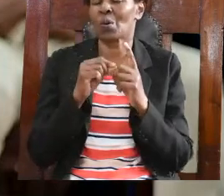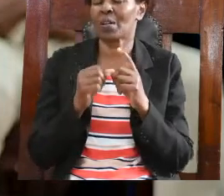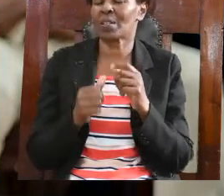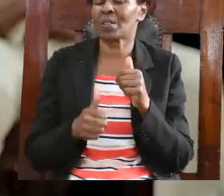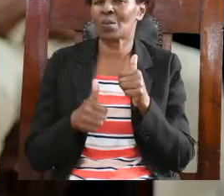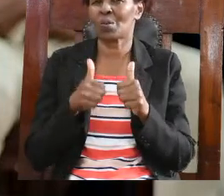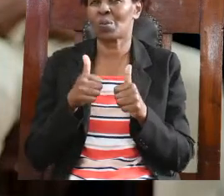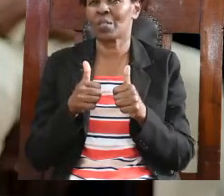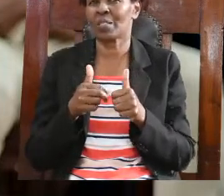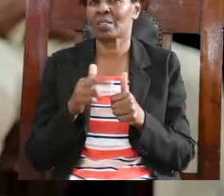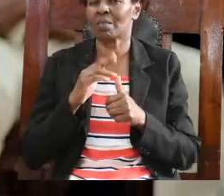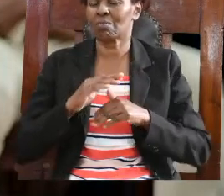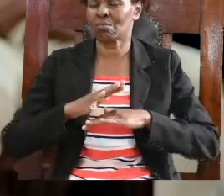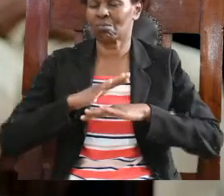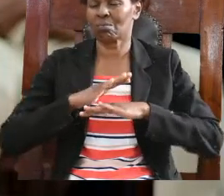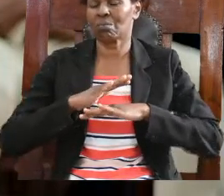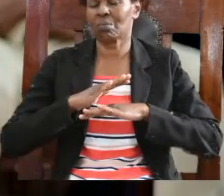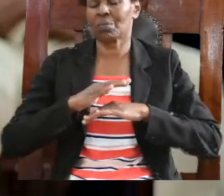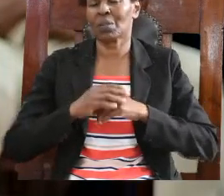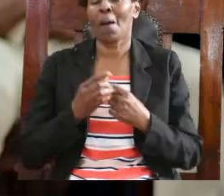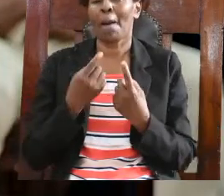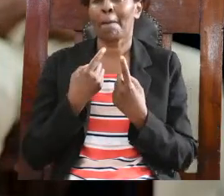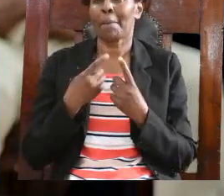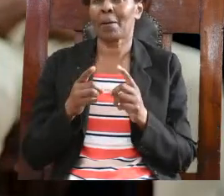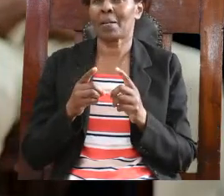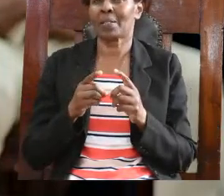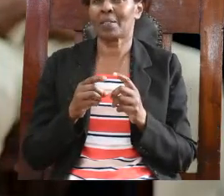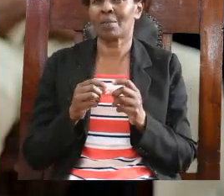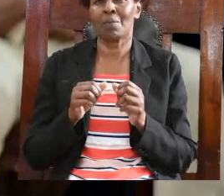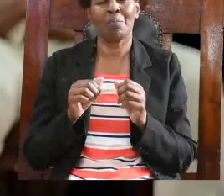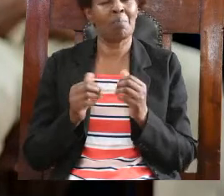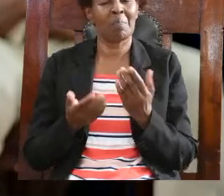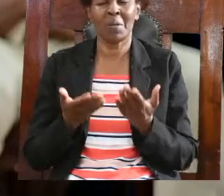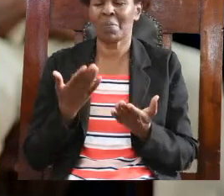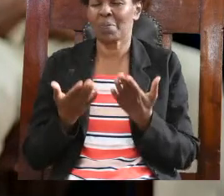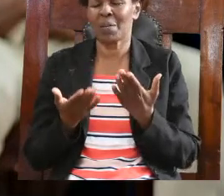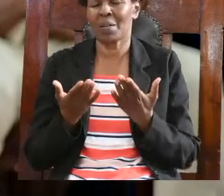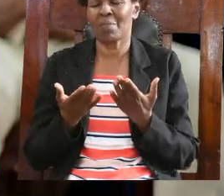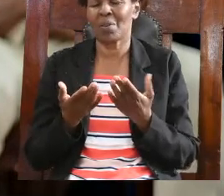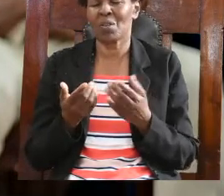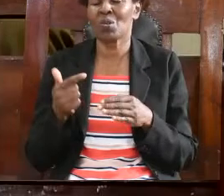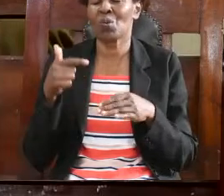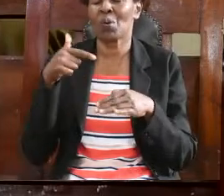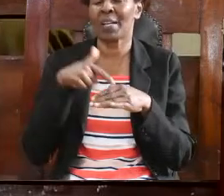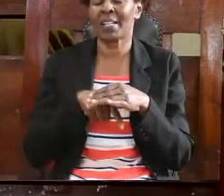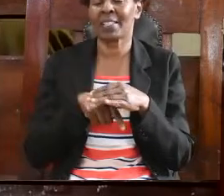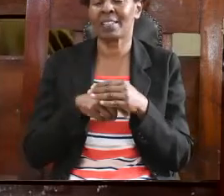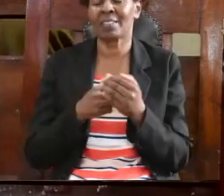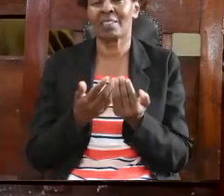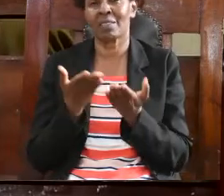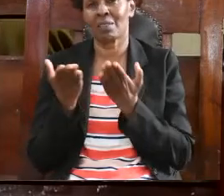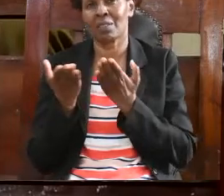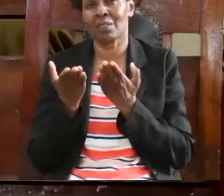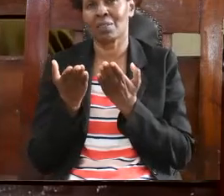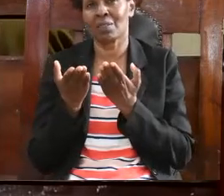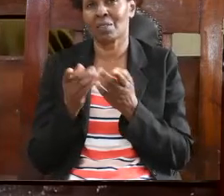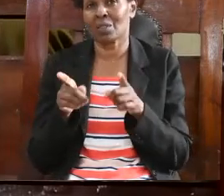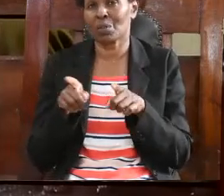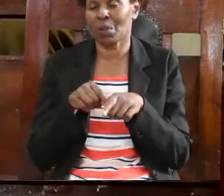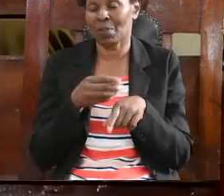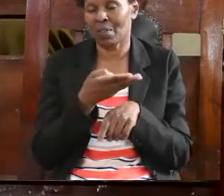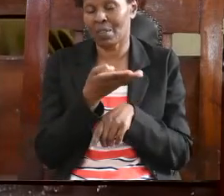kabisa imetosha. Lakini kuna uwezekano waweza kuingia katika ibada kama hii